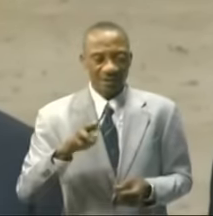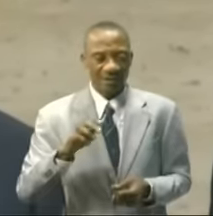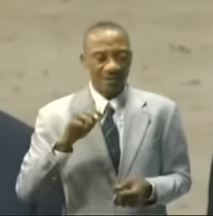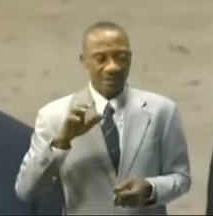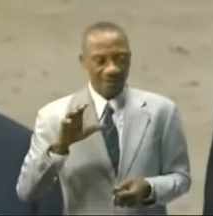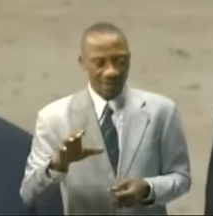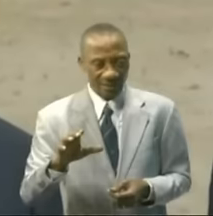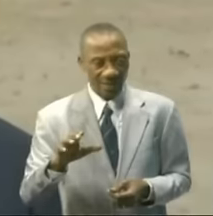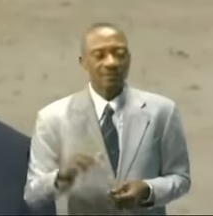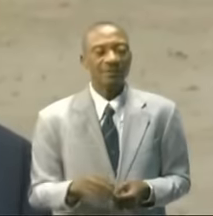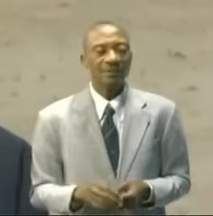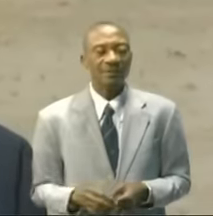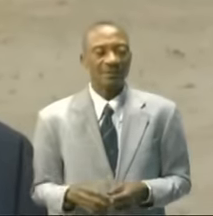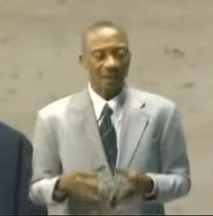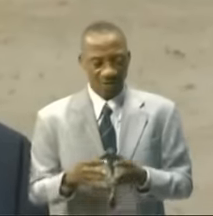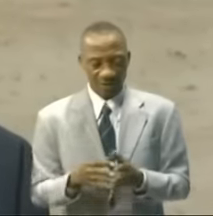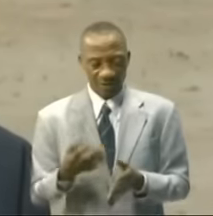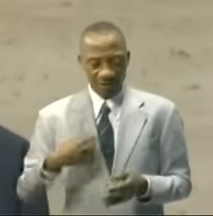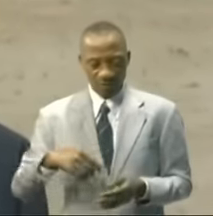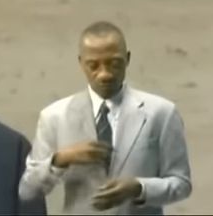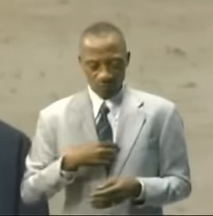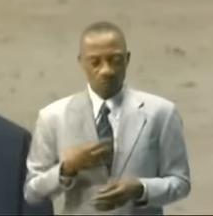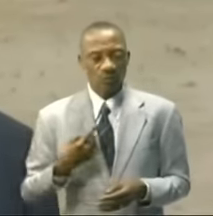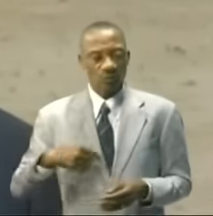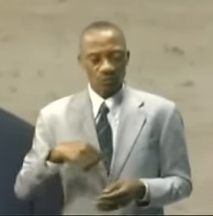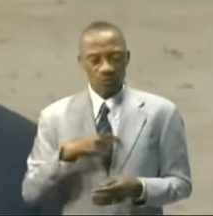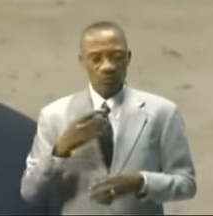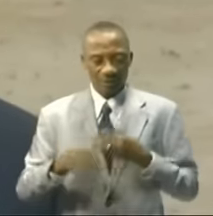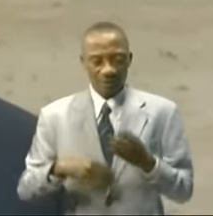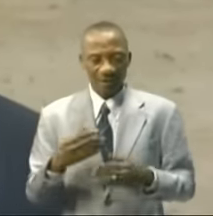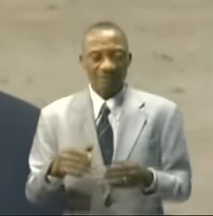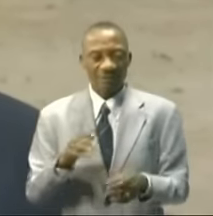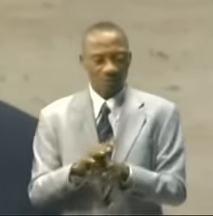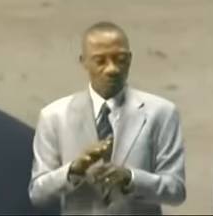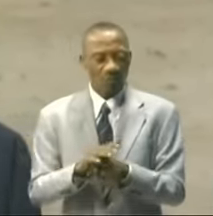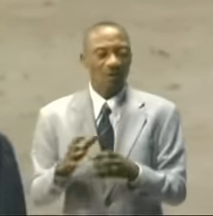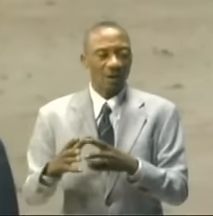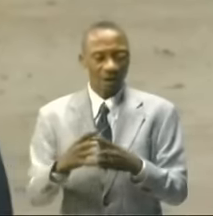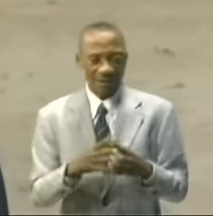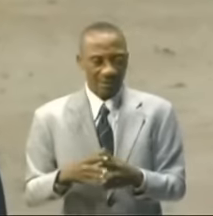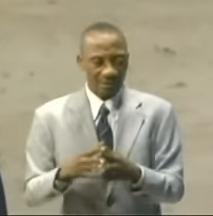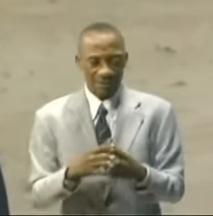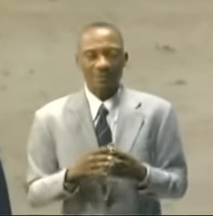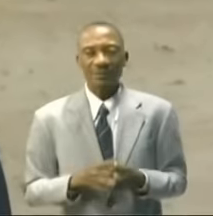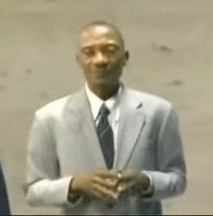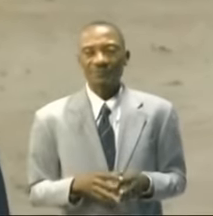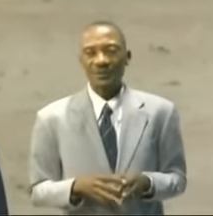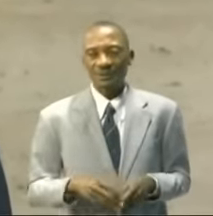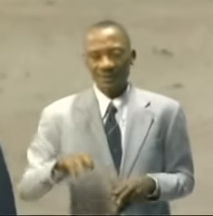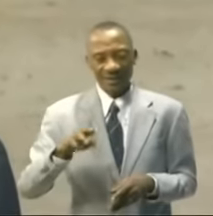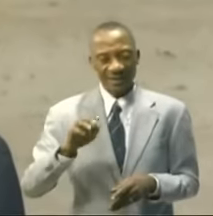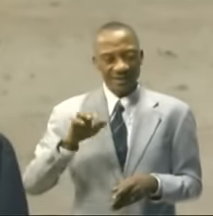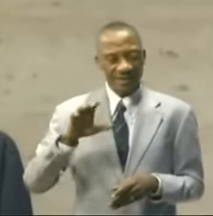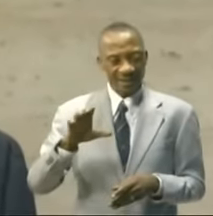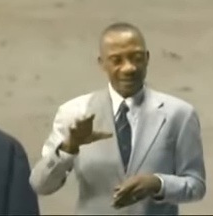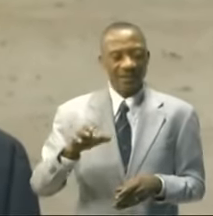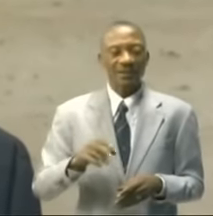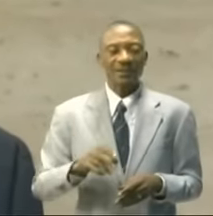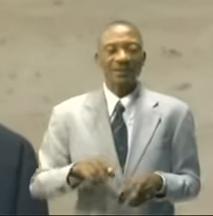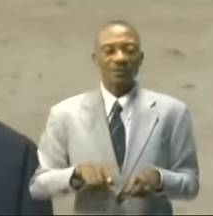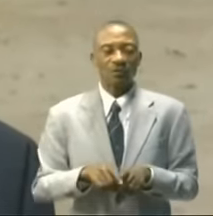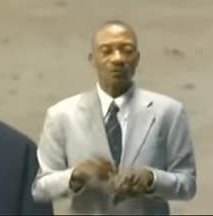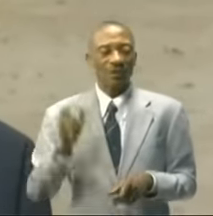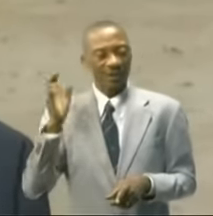revue l'histoire de Star Times depuis sa présence en 2011 au RTC, c'est-à-dire à Paris, de la création de